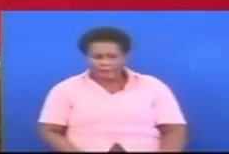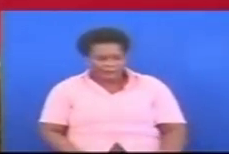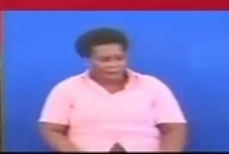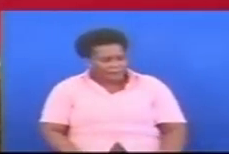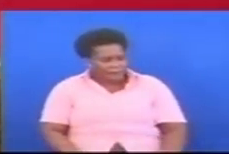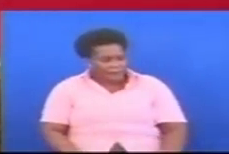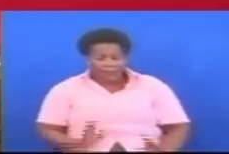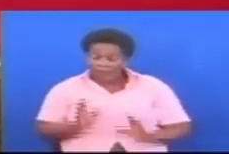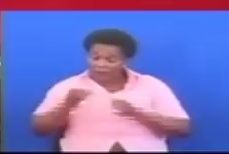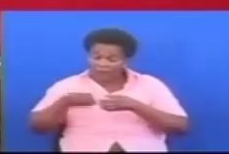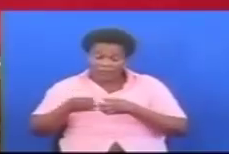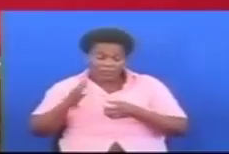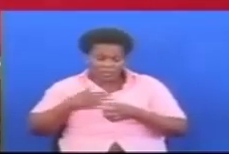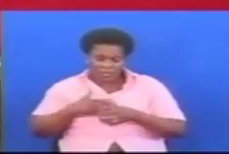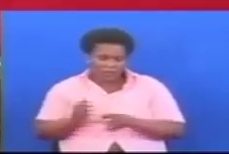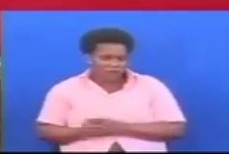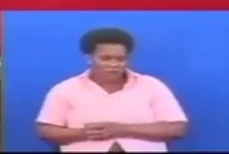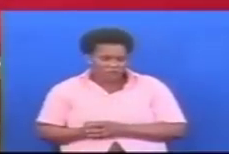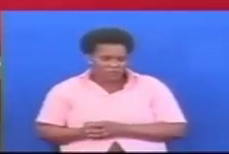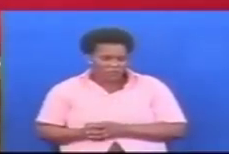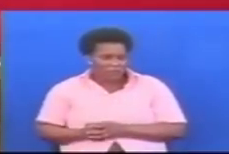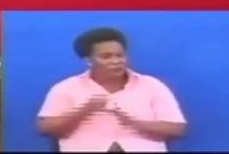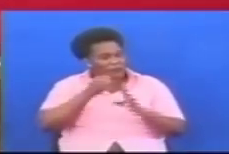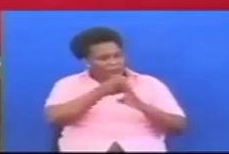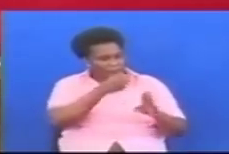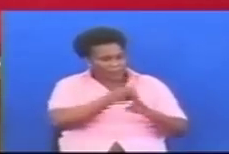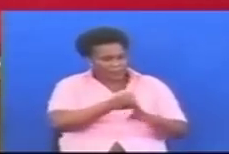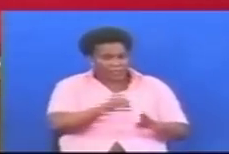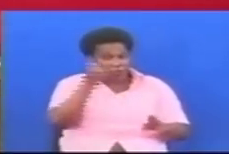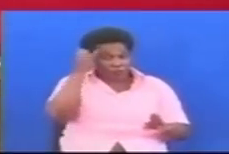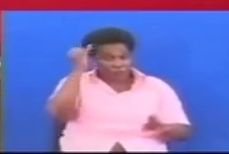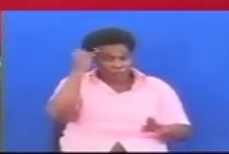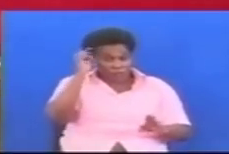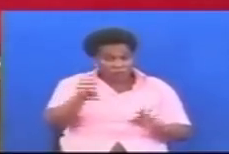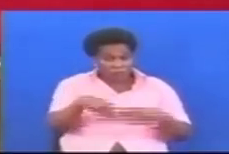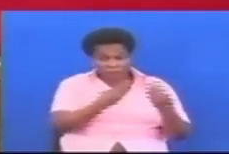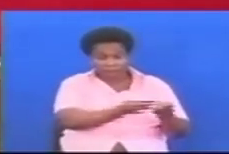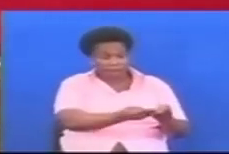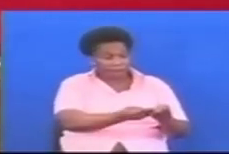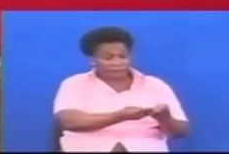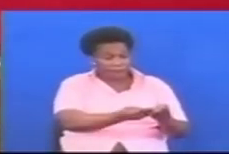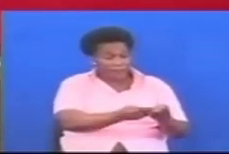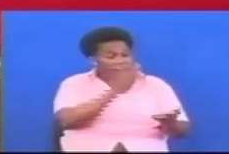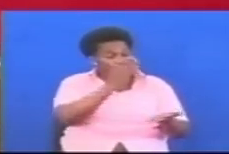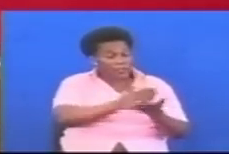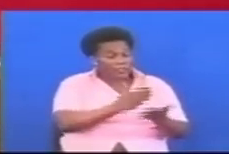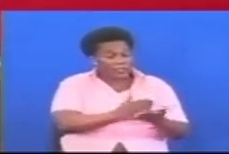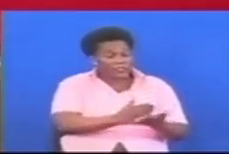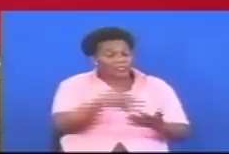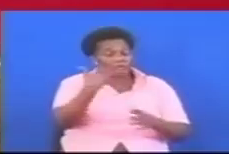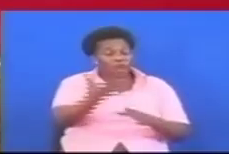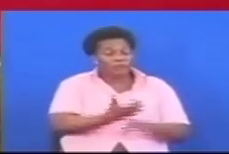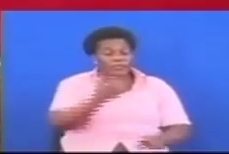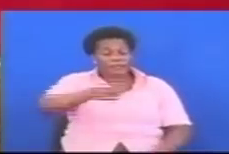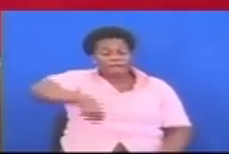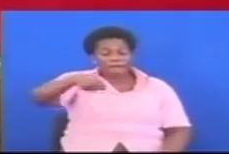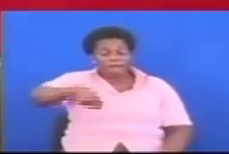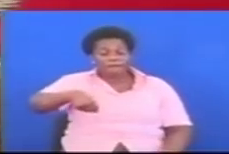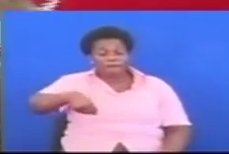inasisitiza ushauri uliokwisha kutolewa na kuwa na mfuko wa taifa wa maji ndio chanzo cha